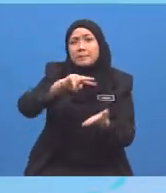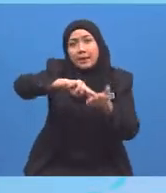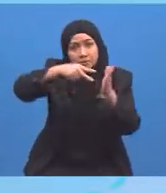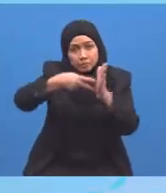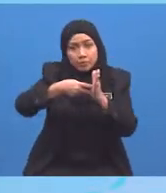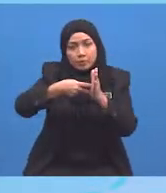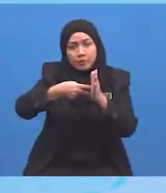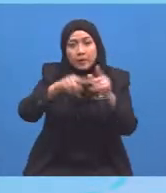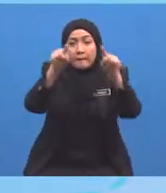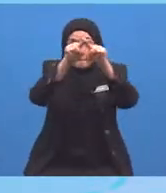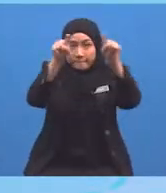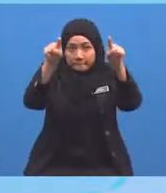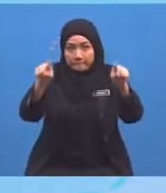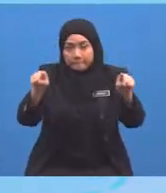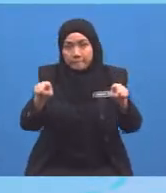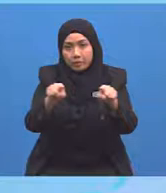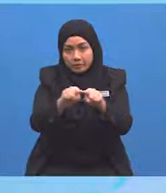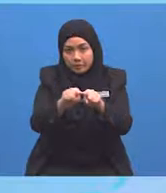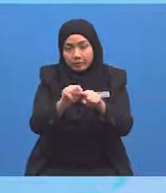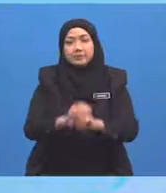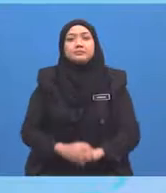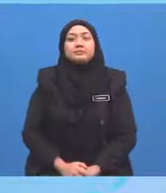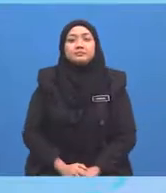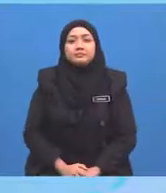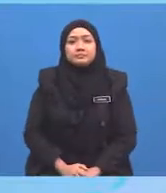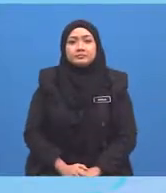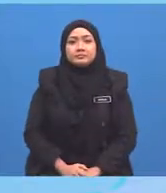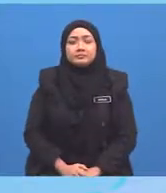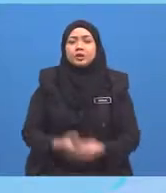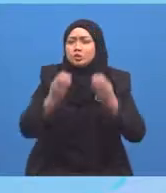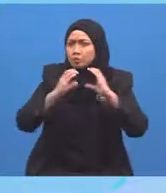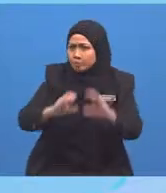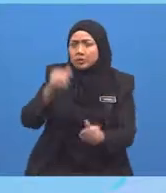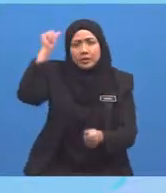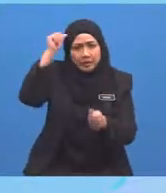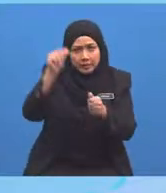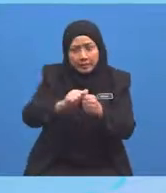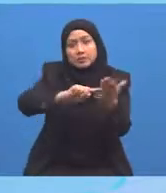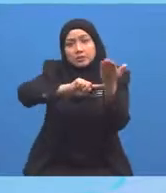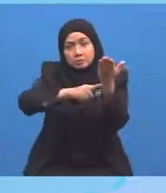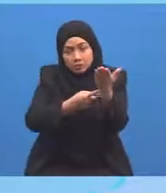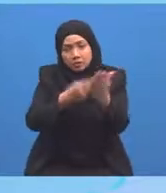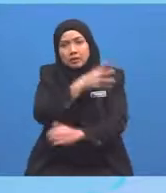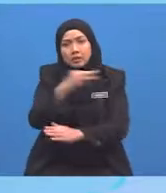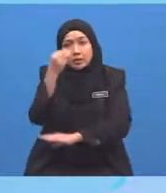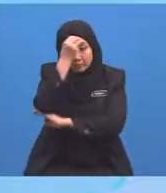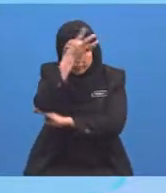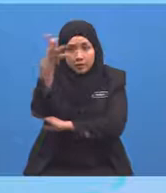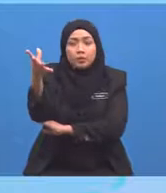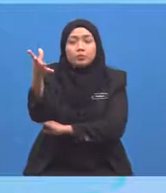dimaksudkan sebagai poligon? Cuba ingat balik dan beritahu